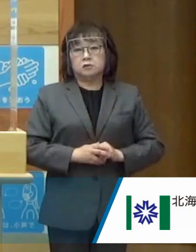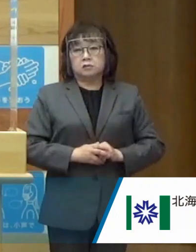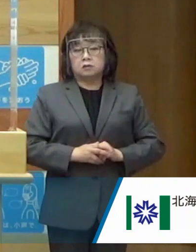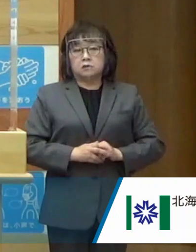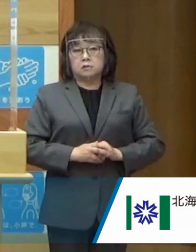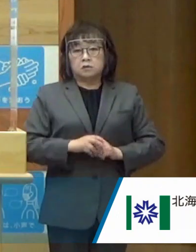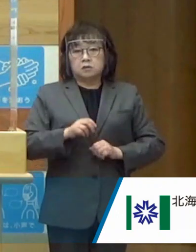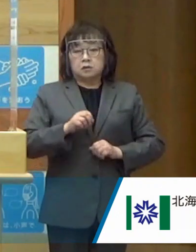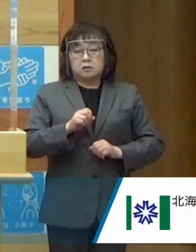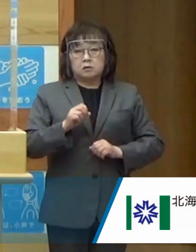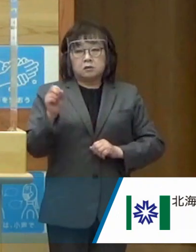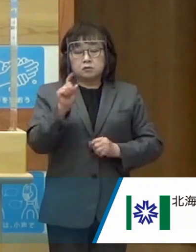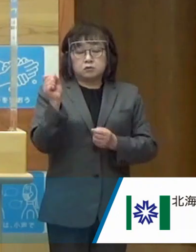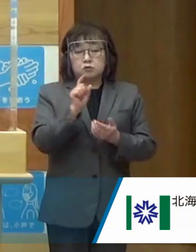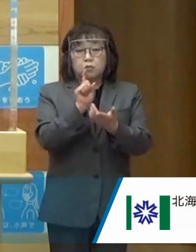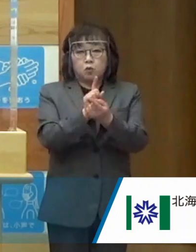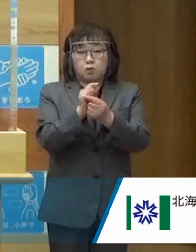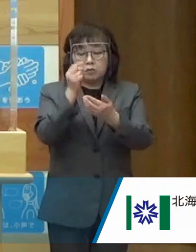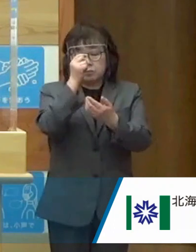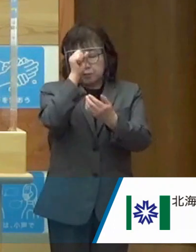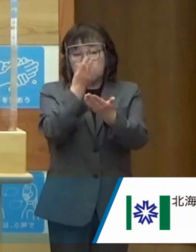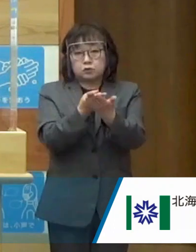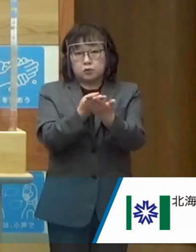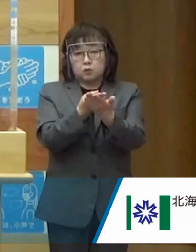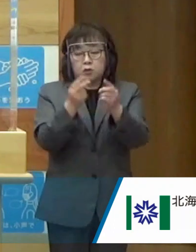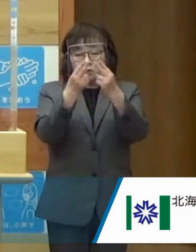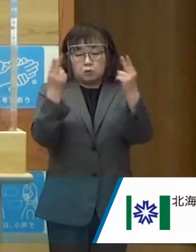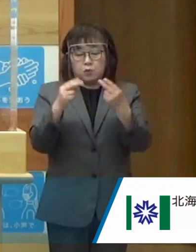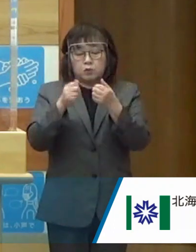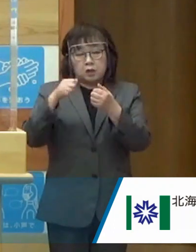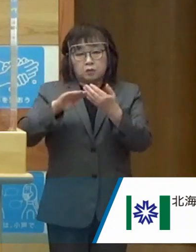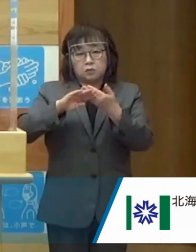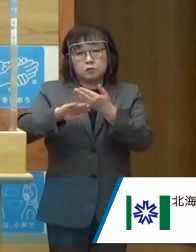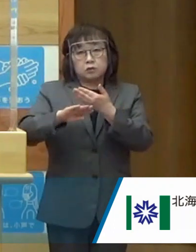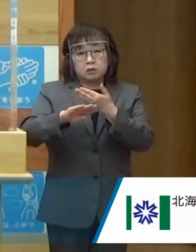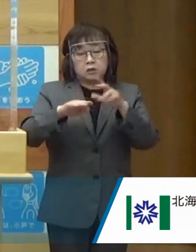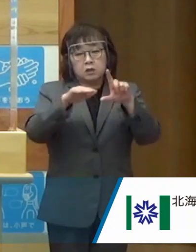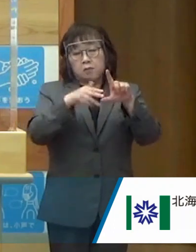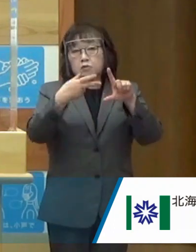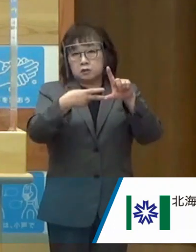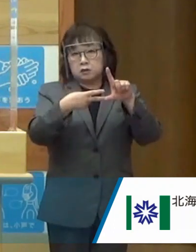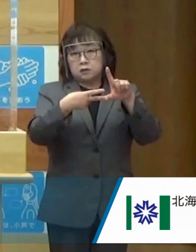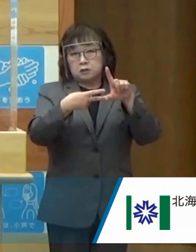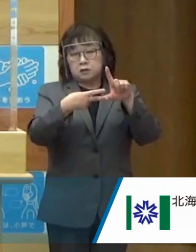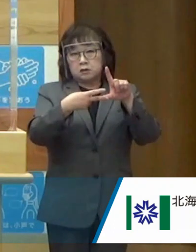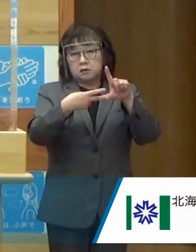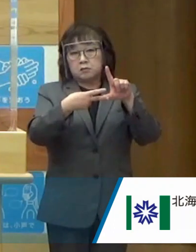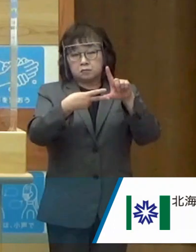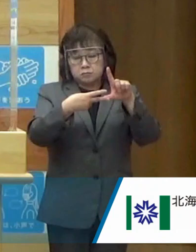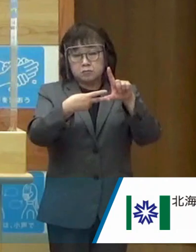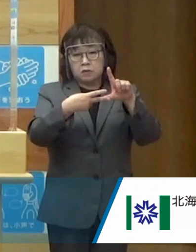そして、即応病床、こちらについても、道南県を除きフェーズ2ということでしておったんですけれ